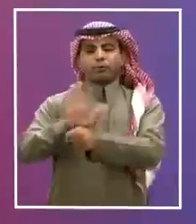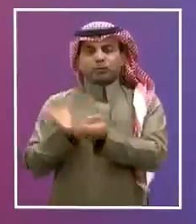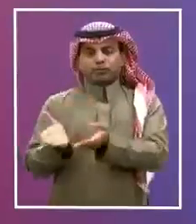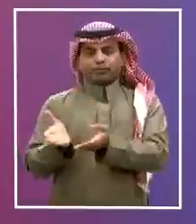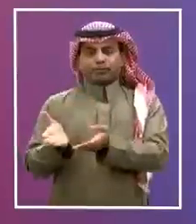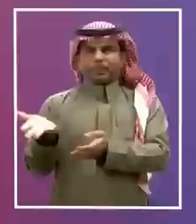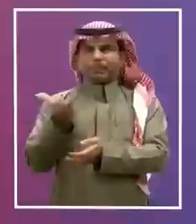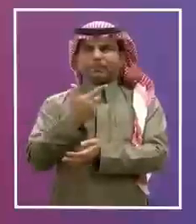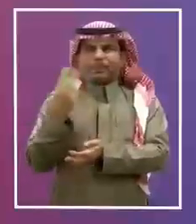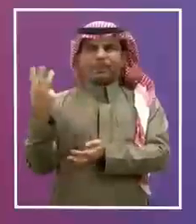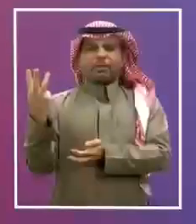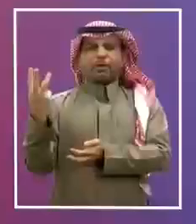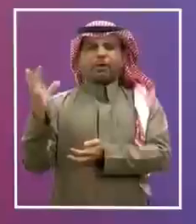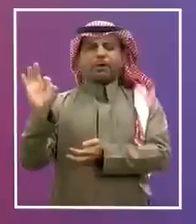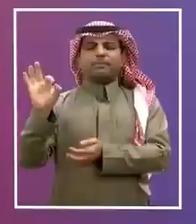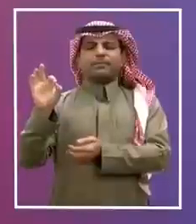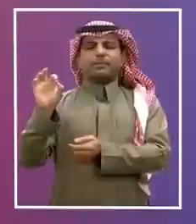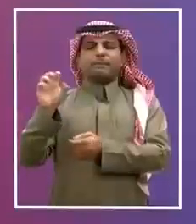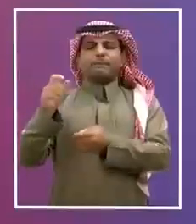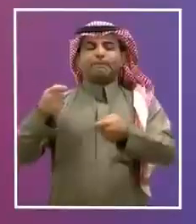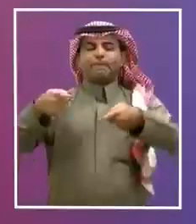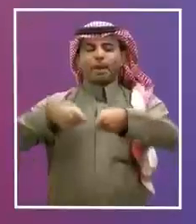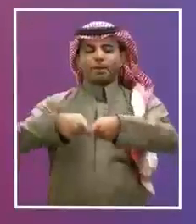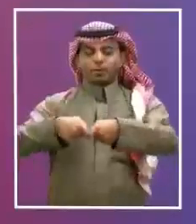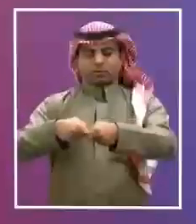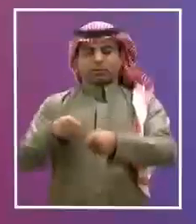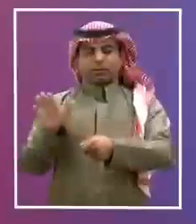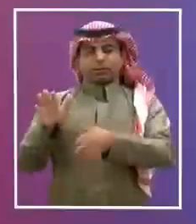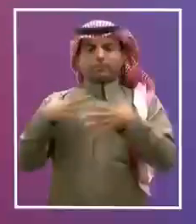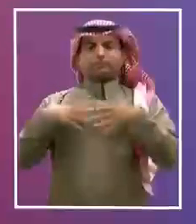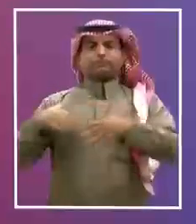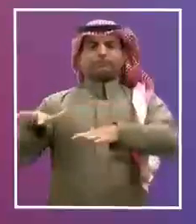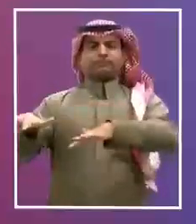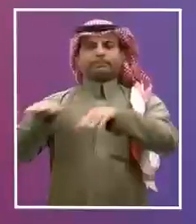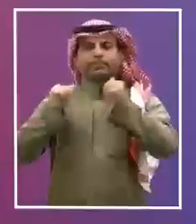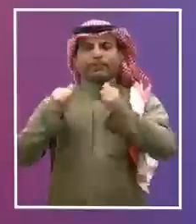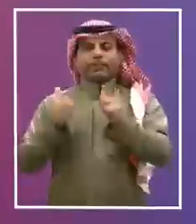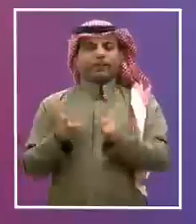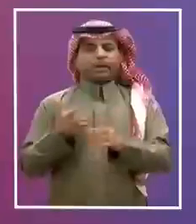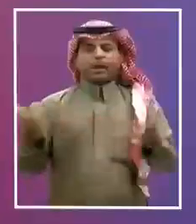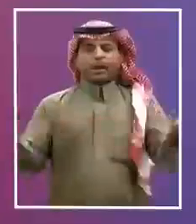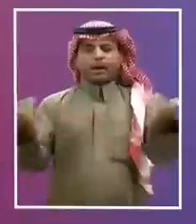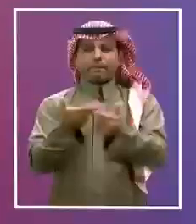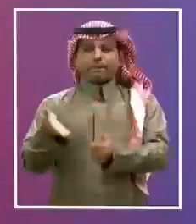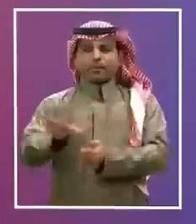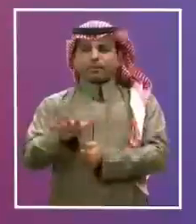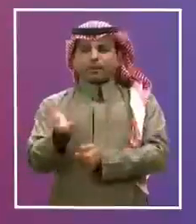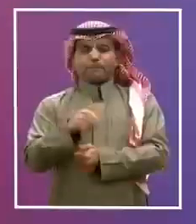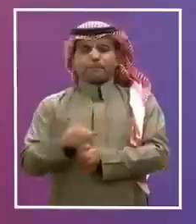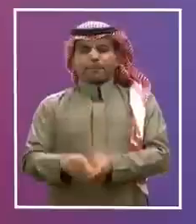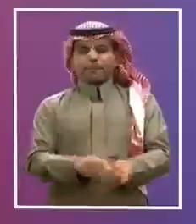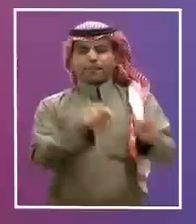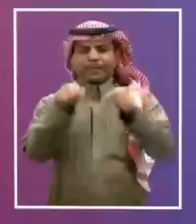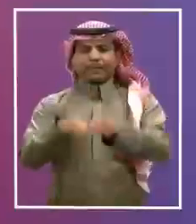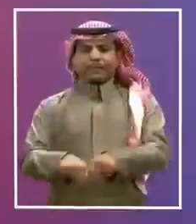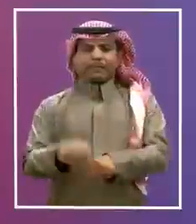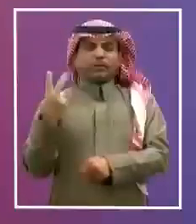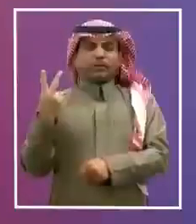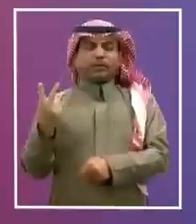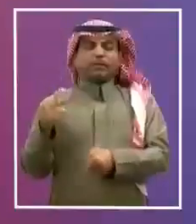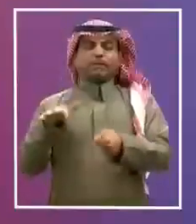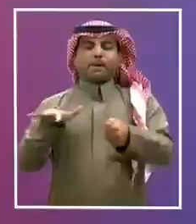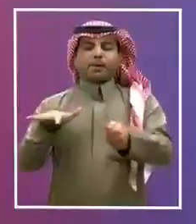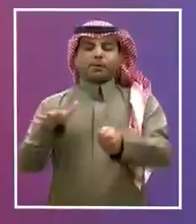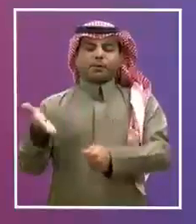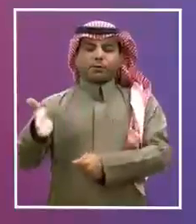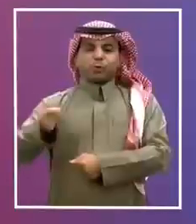من 53 مليون حالة تم تعافيها، إجمالي الوفيات تجاوز 2,060,000